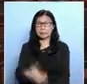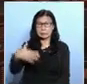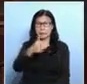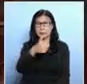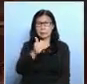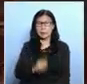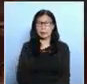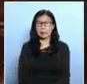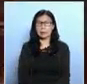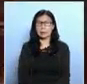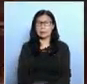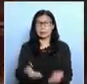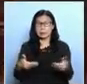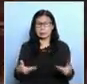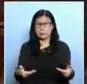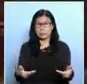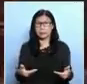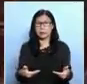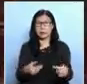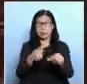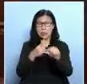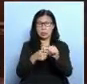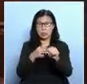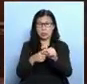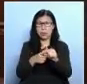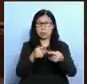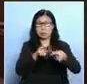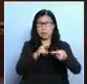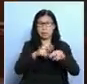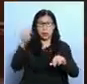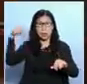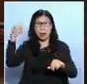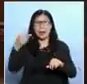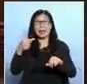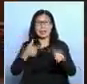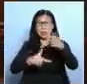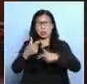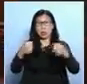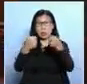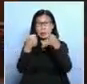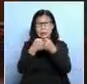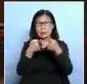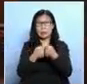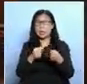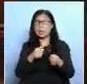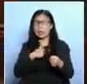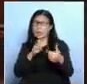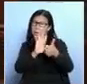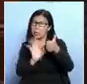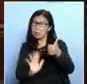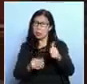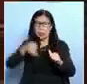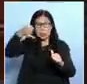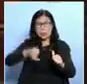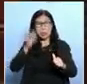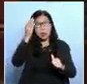主席，當然現在是中美的貿易戰帶來一個很大的一個陰影，究竟我們的前路是